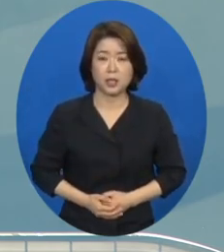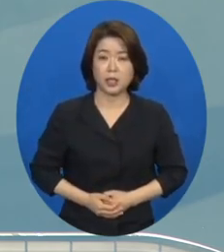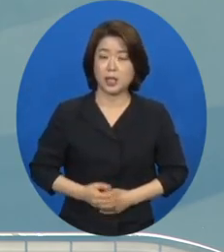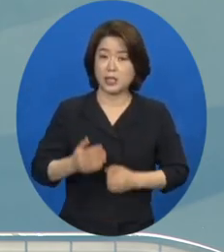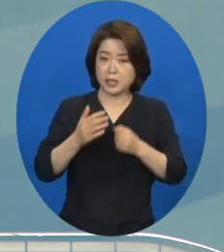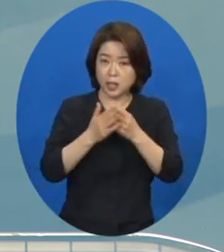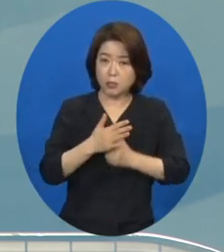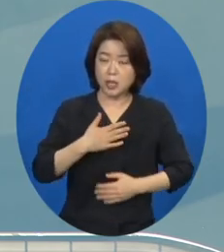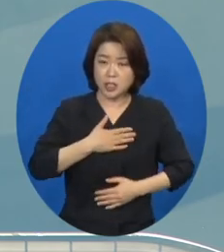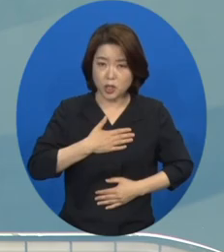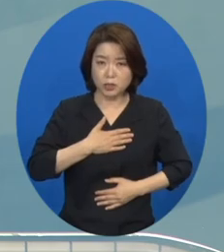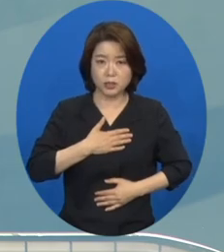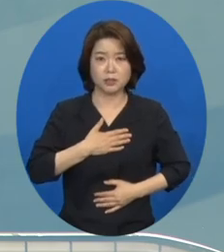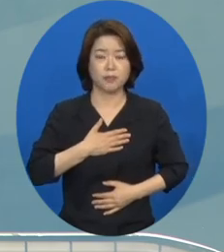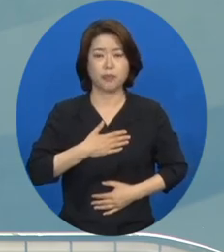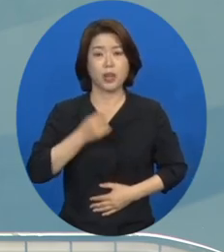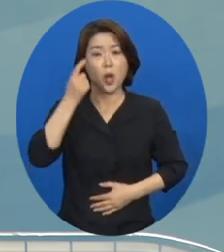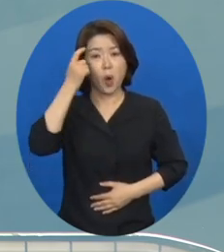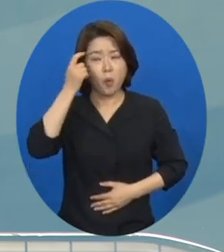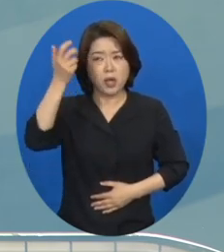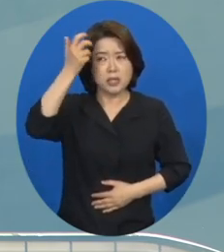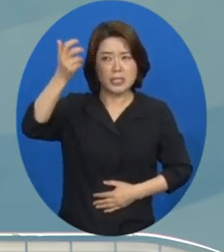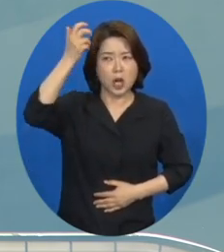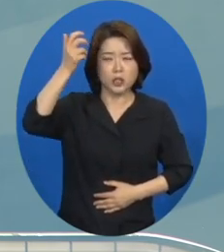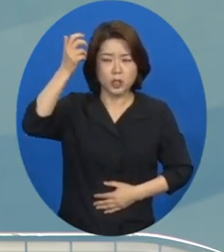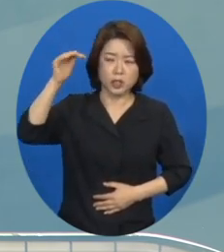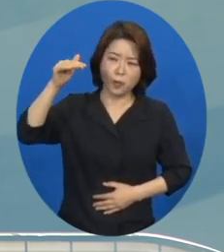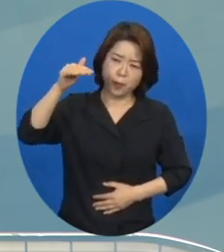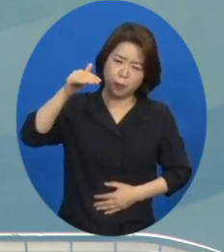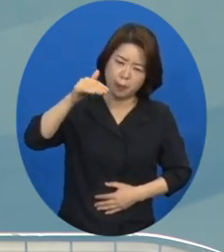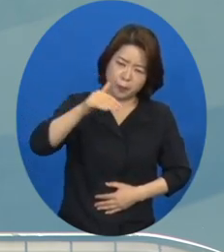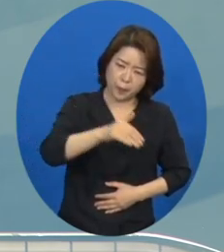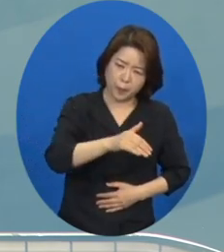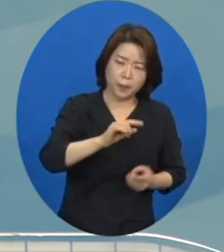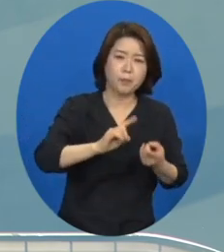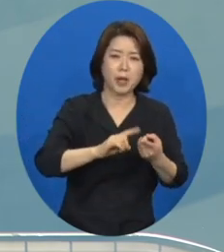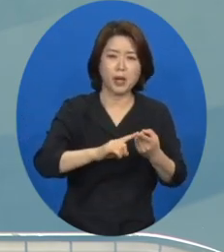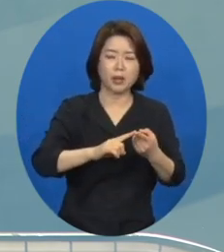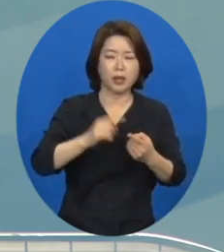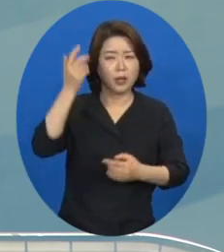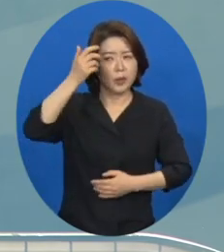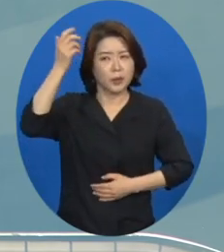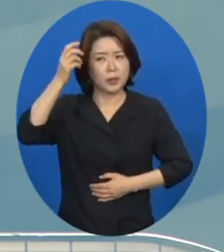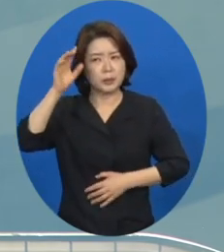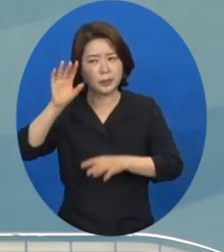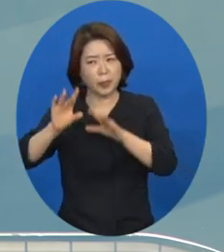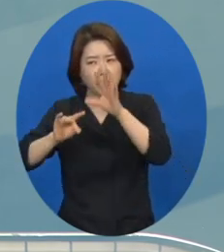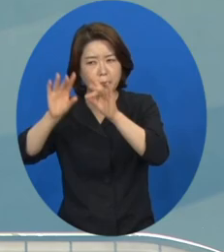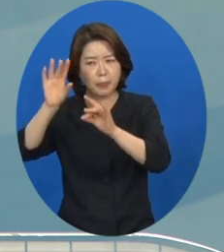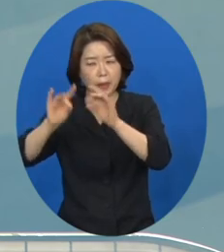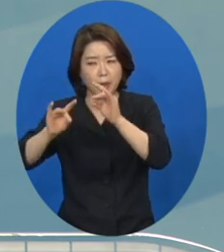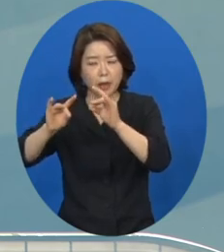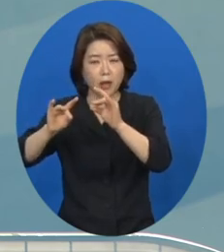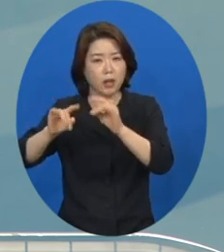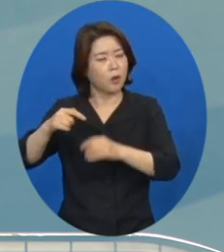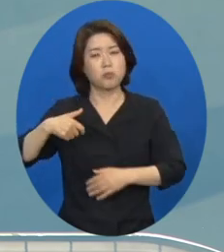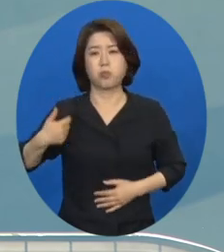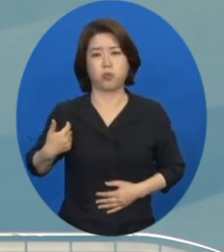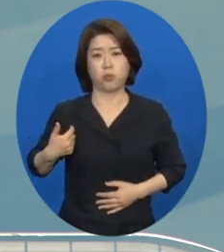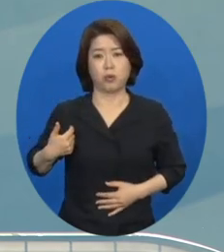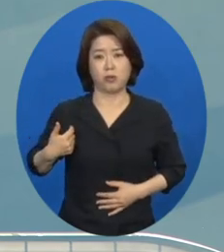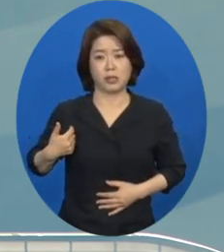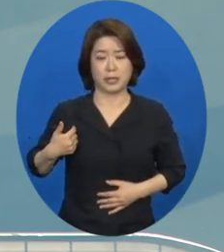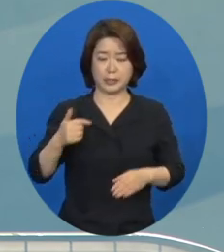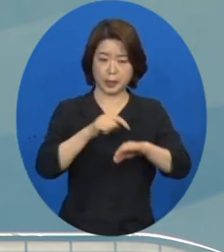그러면서 저는 제가 왜 영적인 침체에 빠지는지 영적으로 메말라지는지를 몰랐어요.